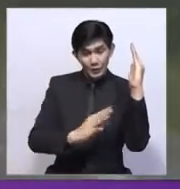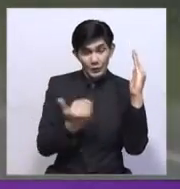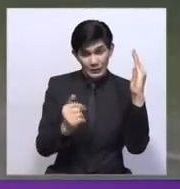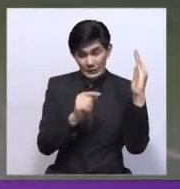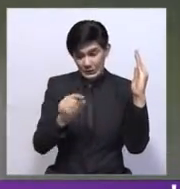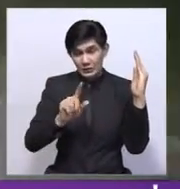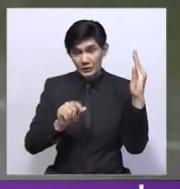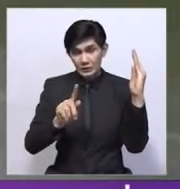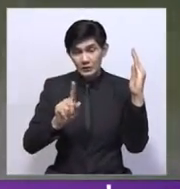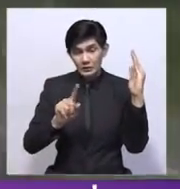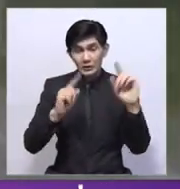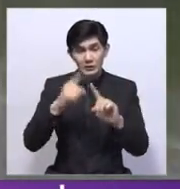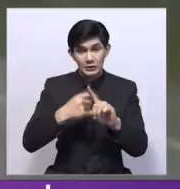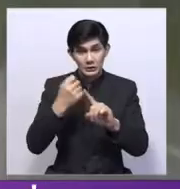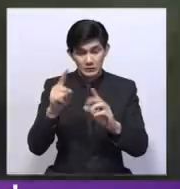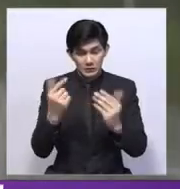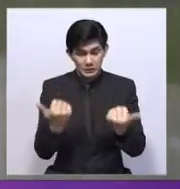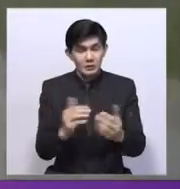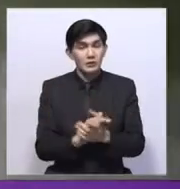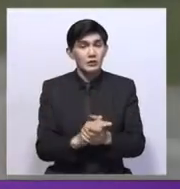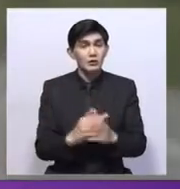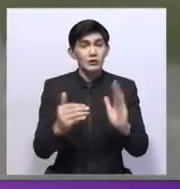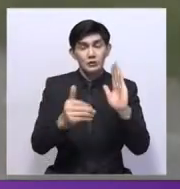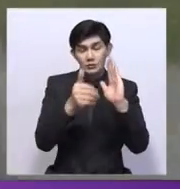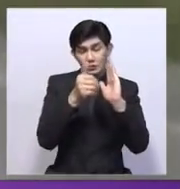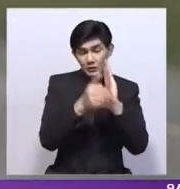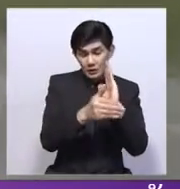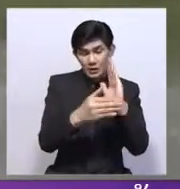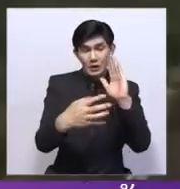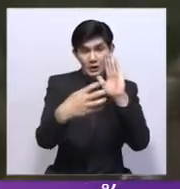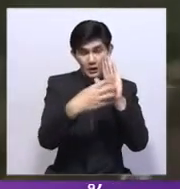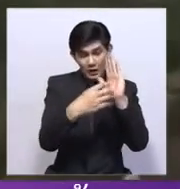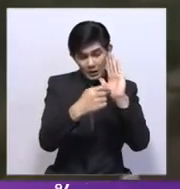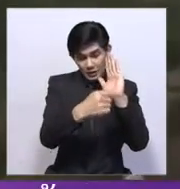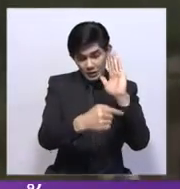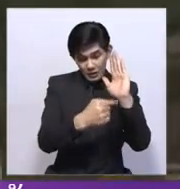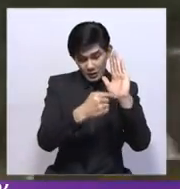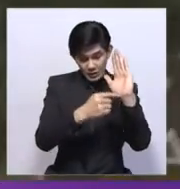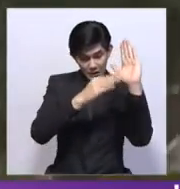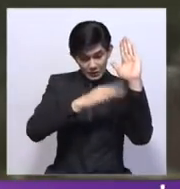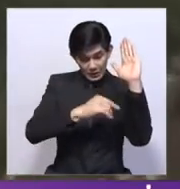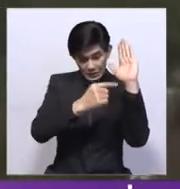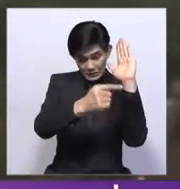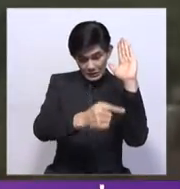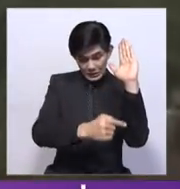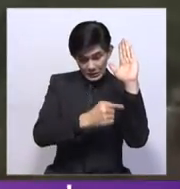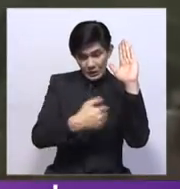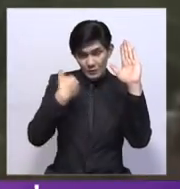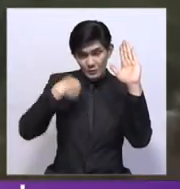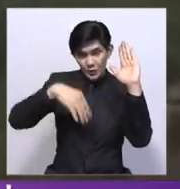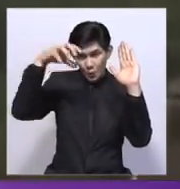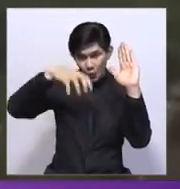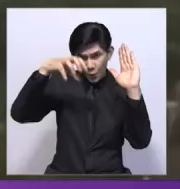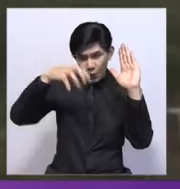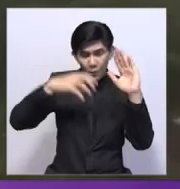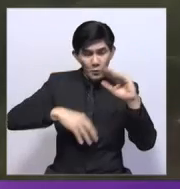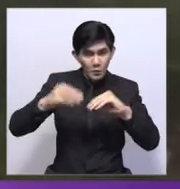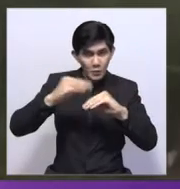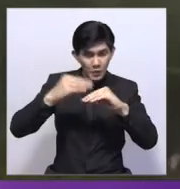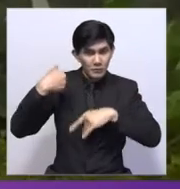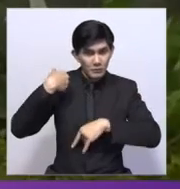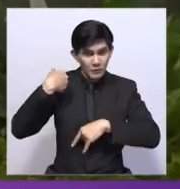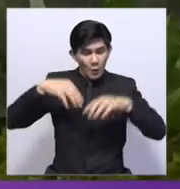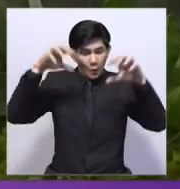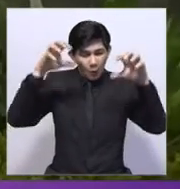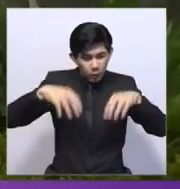พฤศจิกายนโดยจะส่งผลให้ภาคตะวันออกภาคกลางตอนล่างภาคใต้ตอนบนมีฝนเพิ่มมากขึ้น